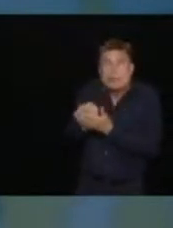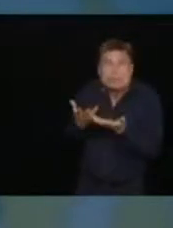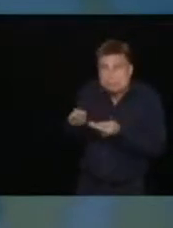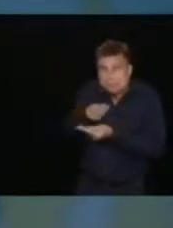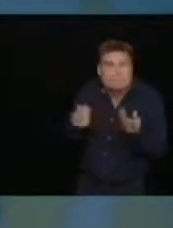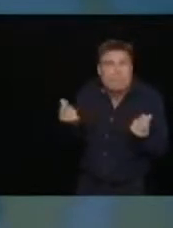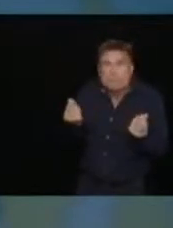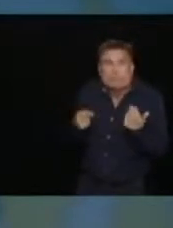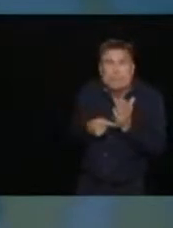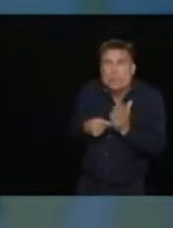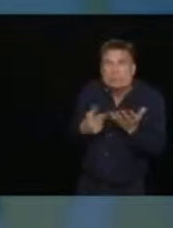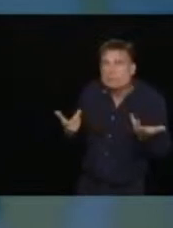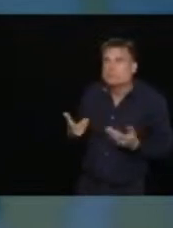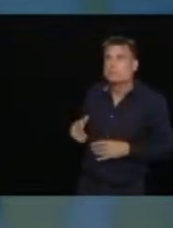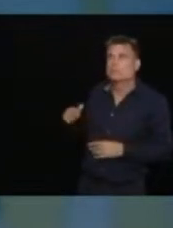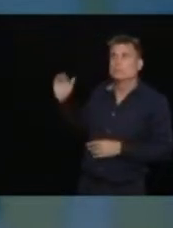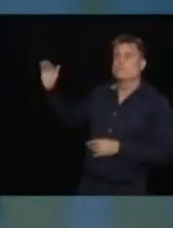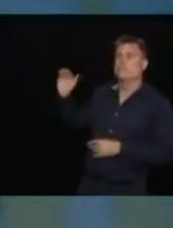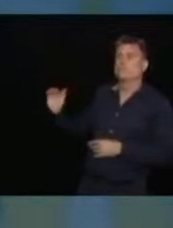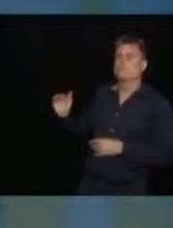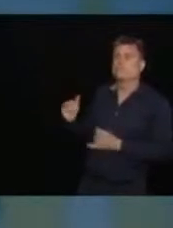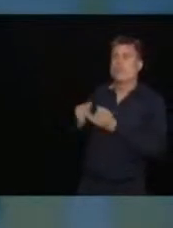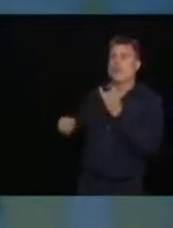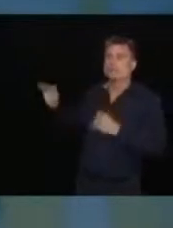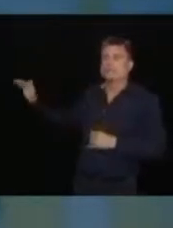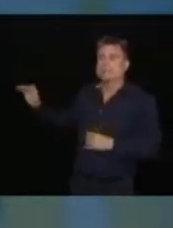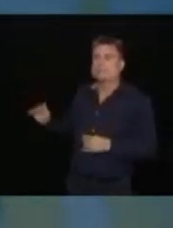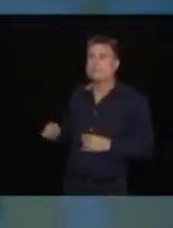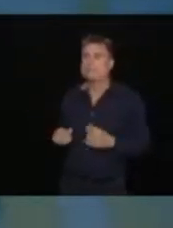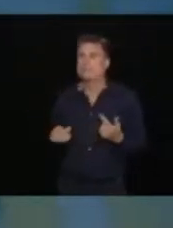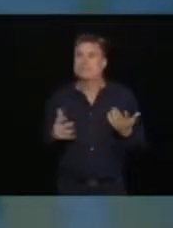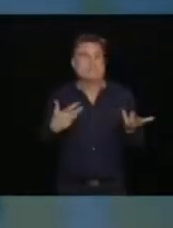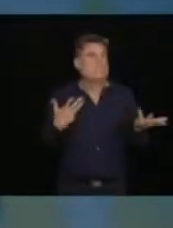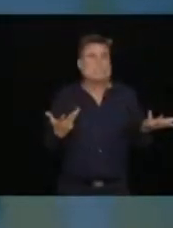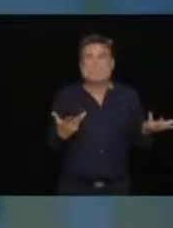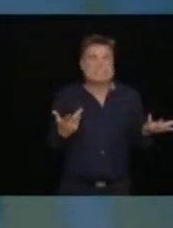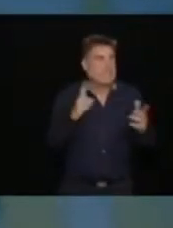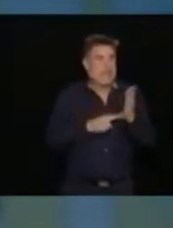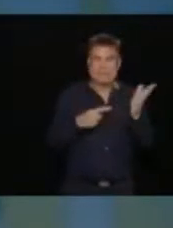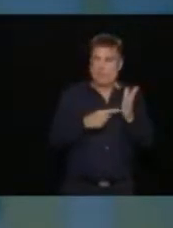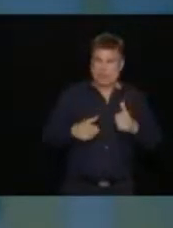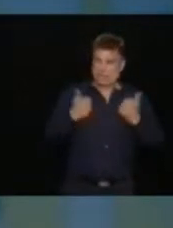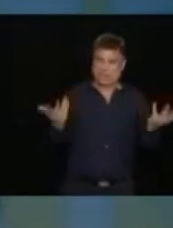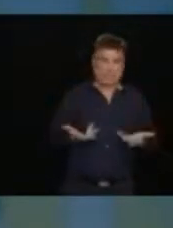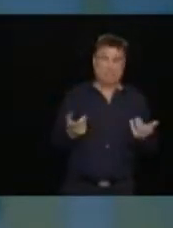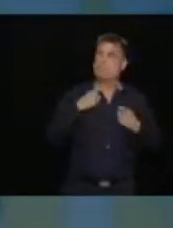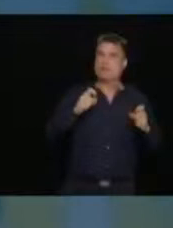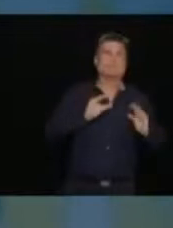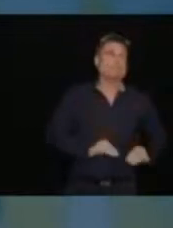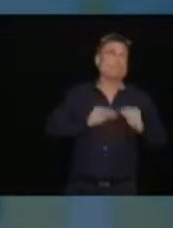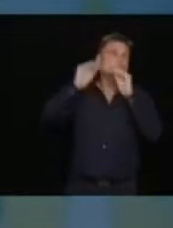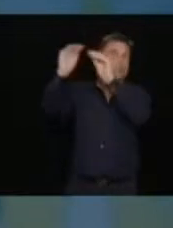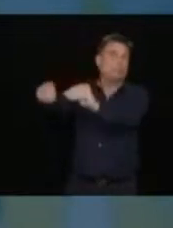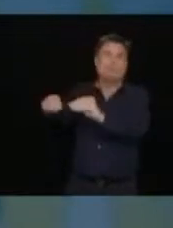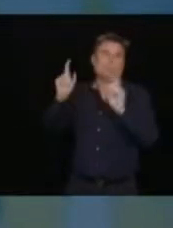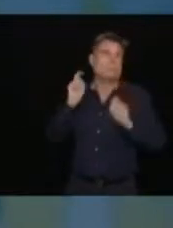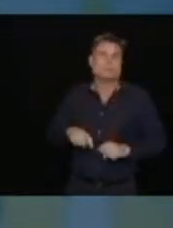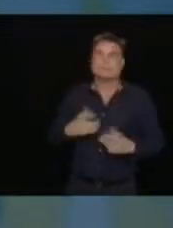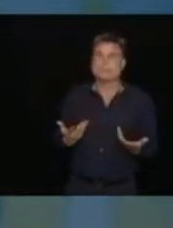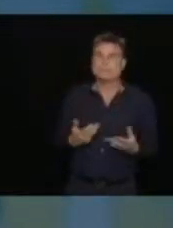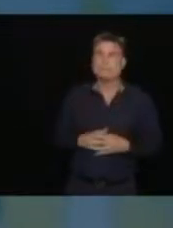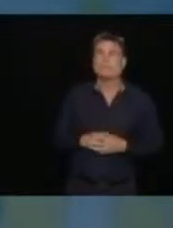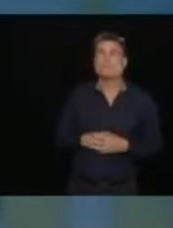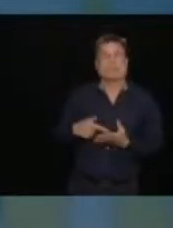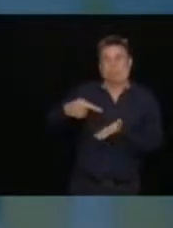在这个取得咨询方面也是有困难。他们的这个精神健康方面，这个困难特别